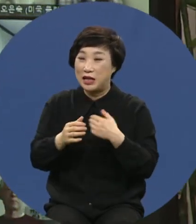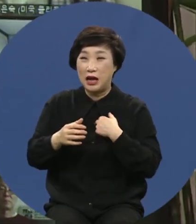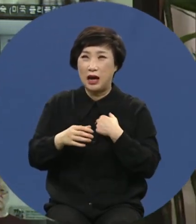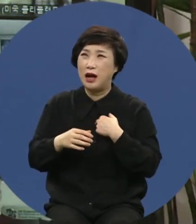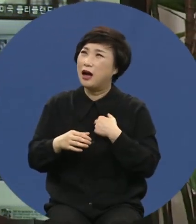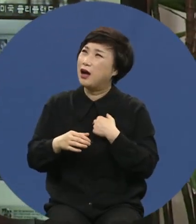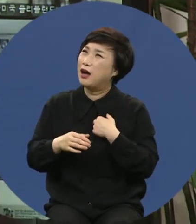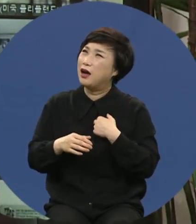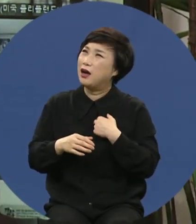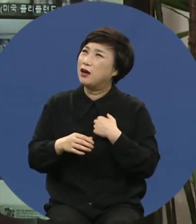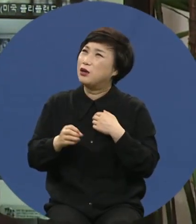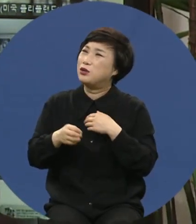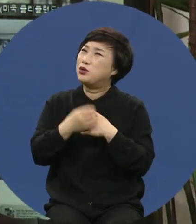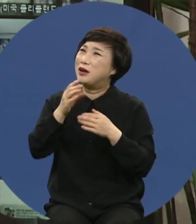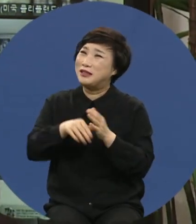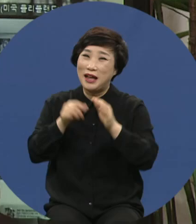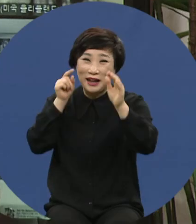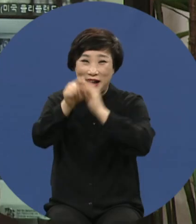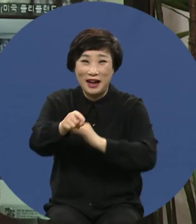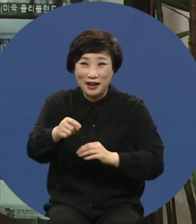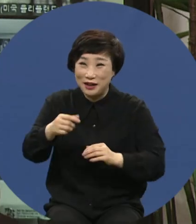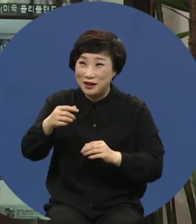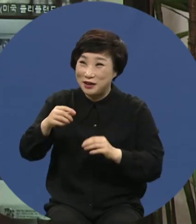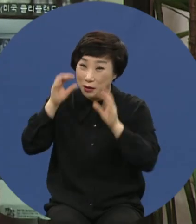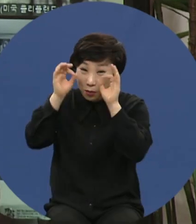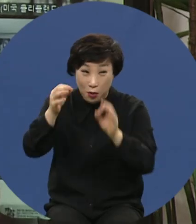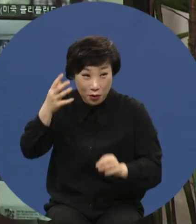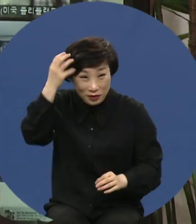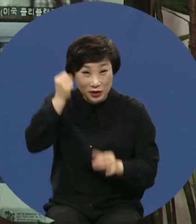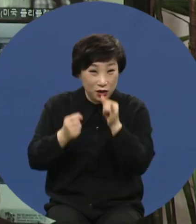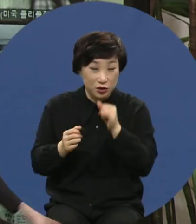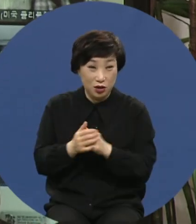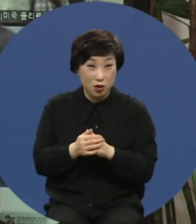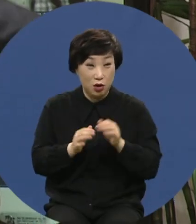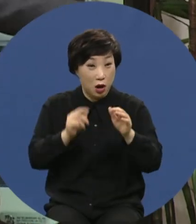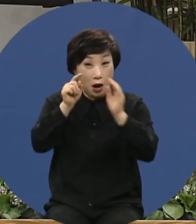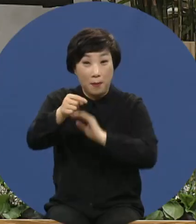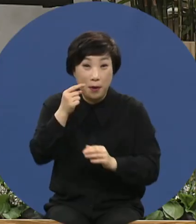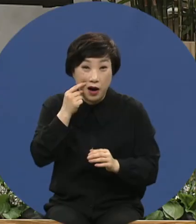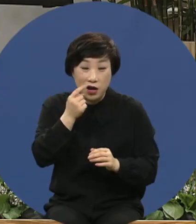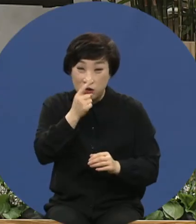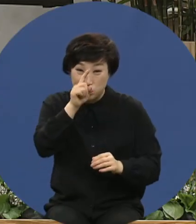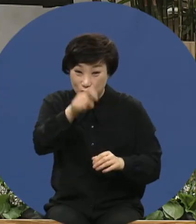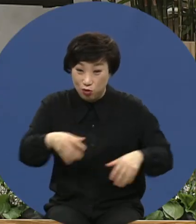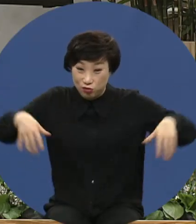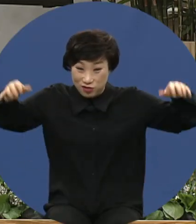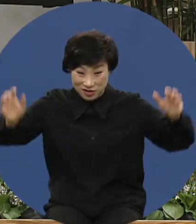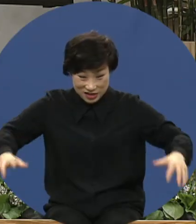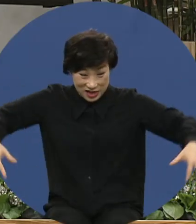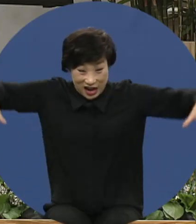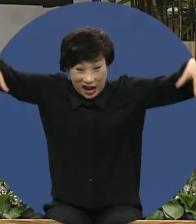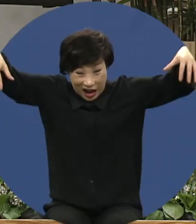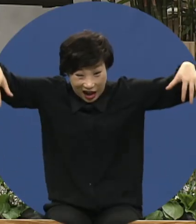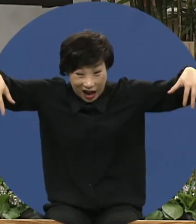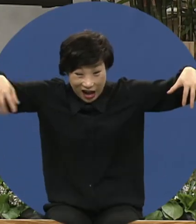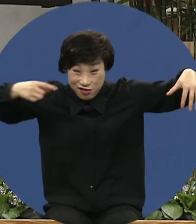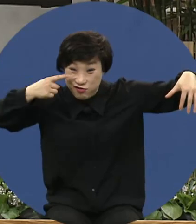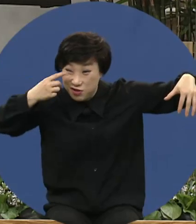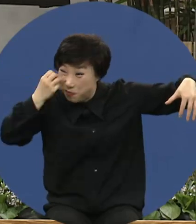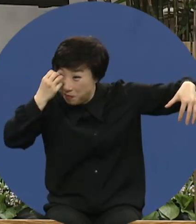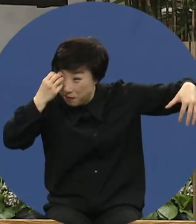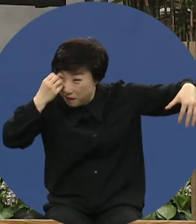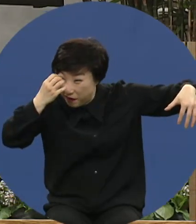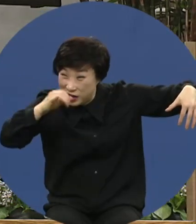가면요, 이 독수리가요, 날개를 확 뜨고 눈이 반짝반짝